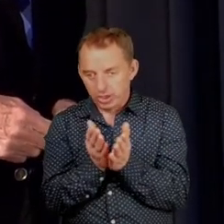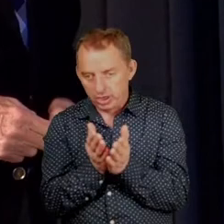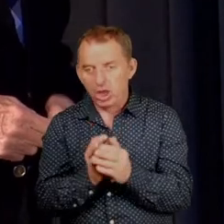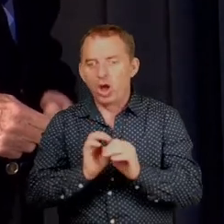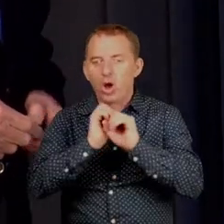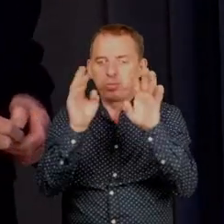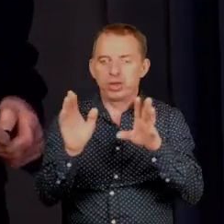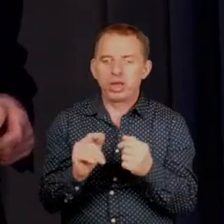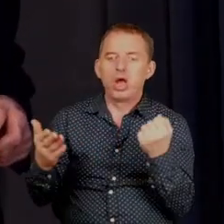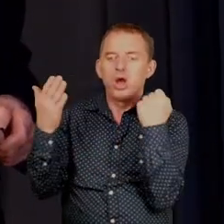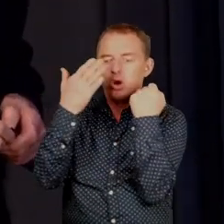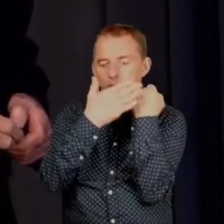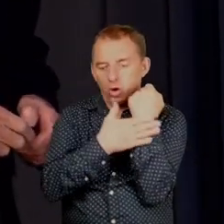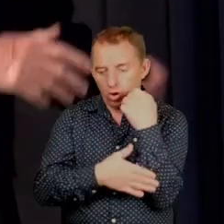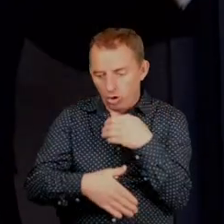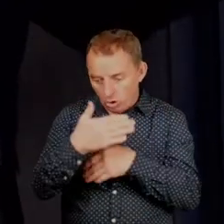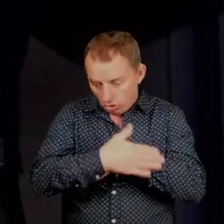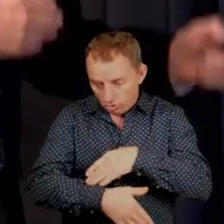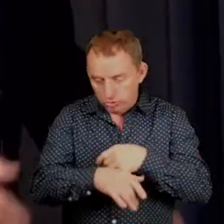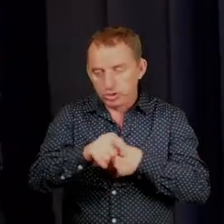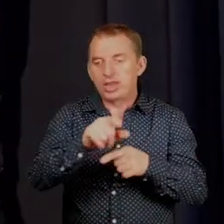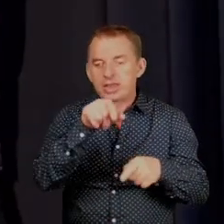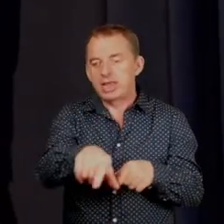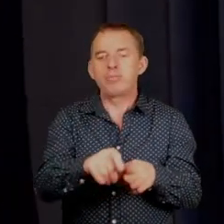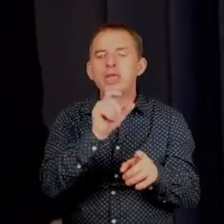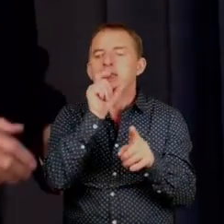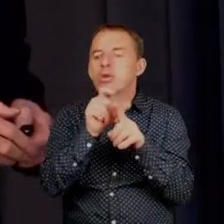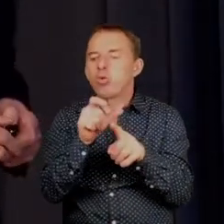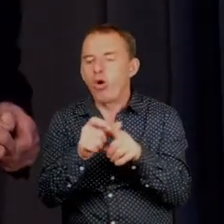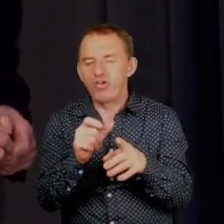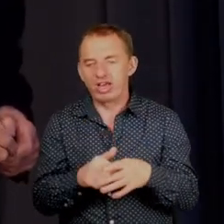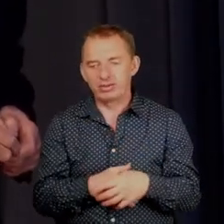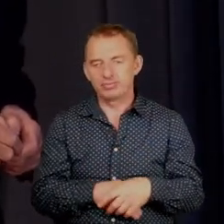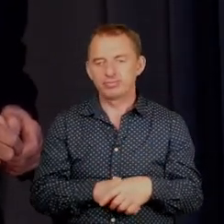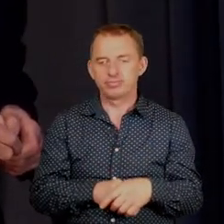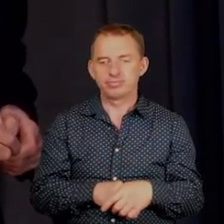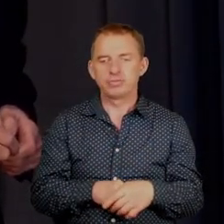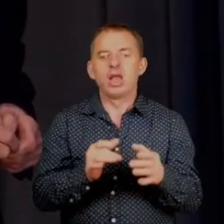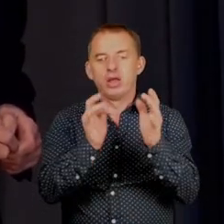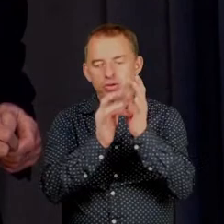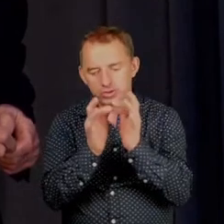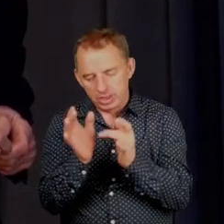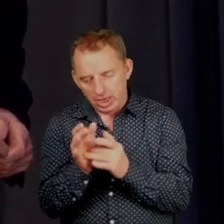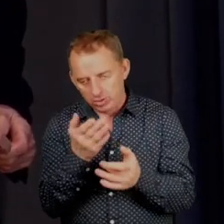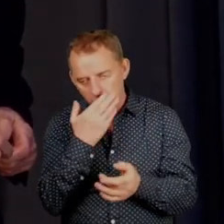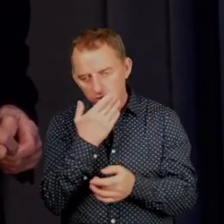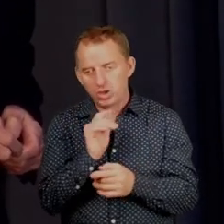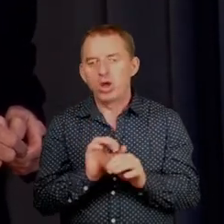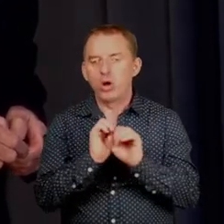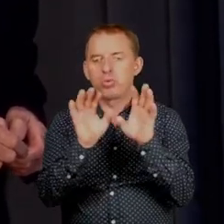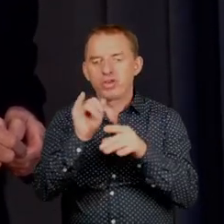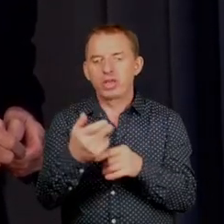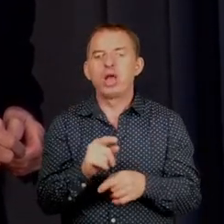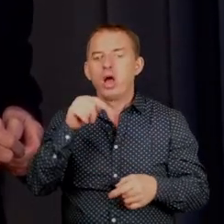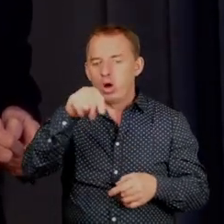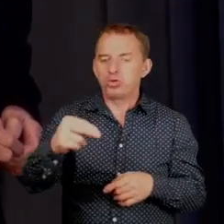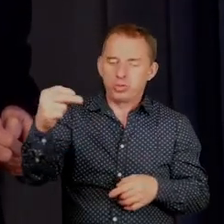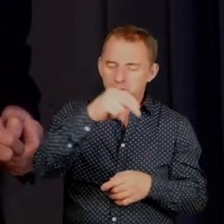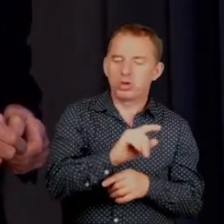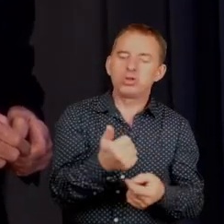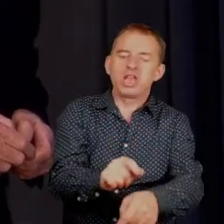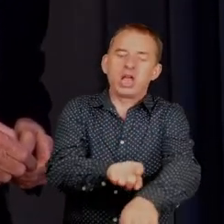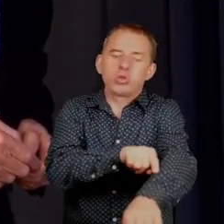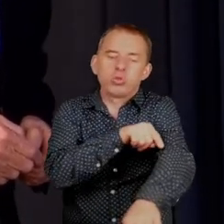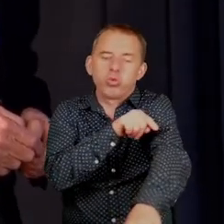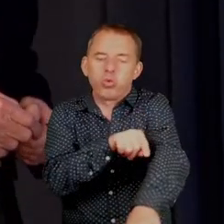objawienia kończy się tymi słowy. He says, behold, Jesus said, behold, I'm coming quickly. Jezus mówi przez księgę objawienia, oto przyjdę niebawem.